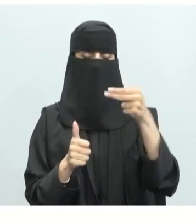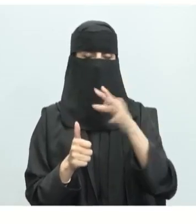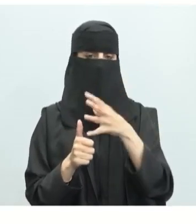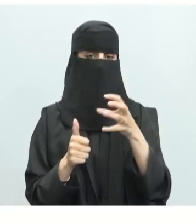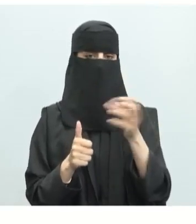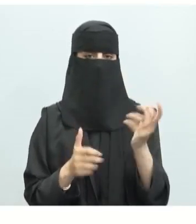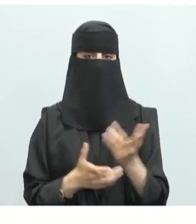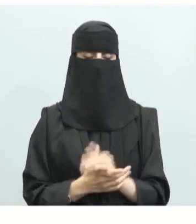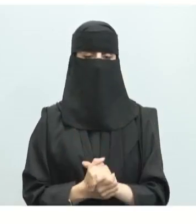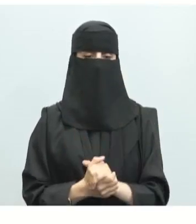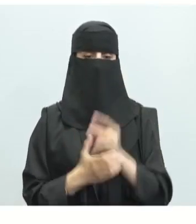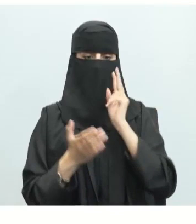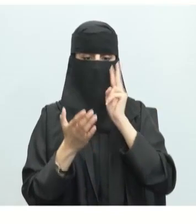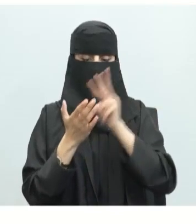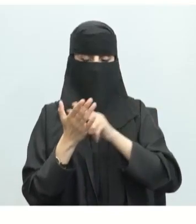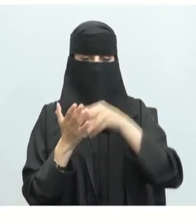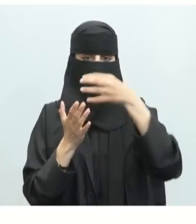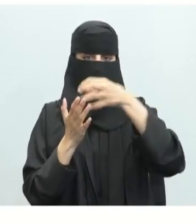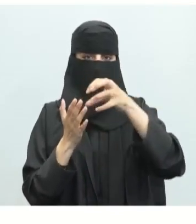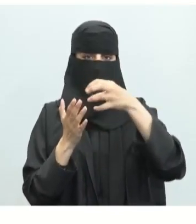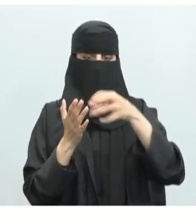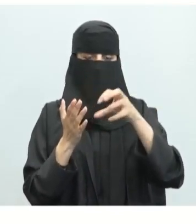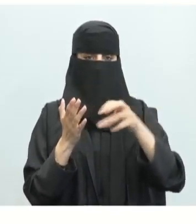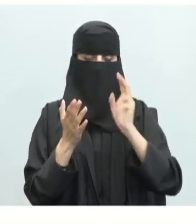أقرأ الفقرات لتحديد ماذا؟